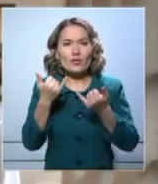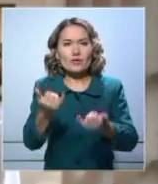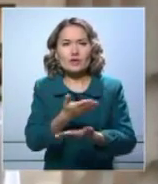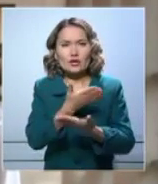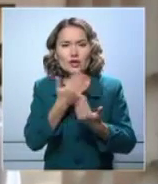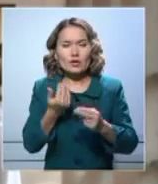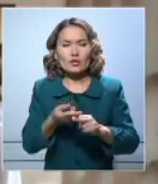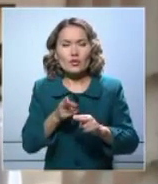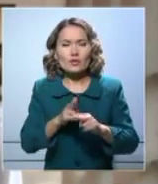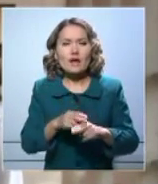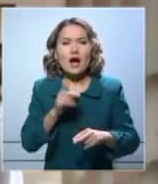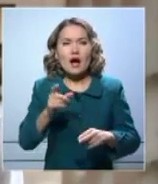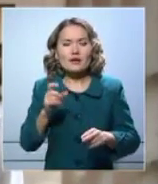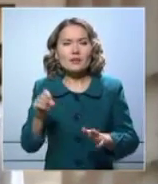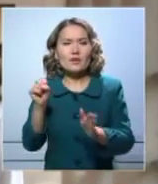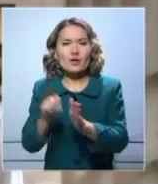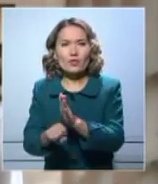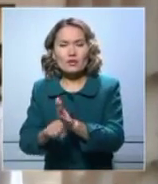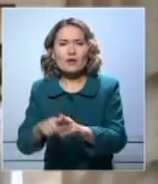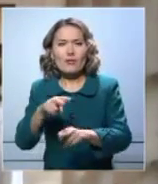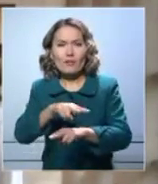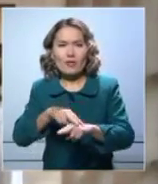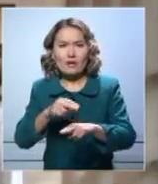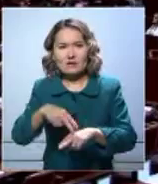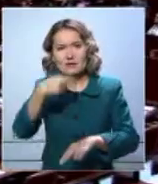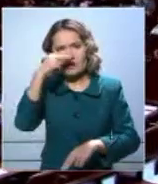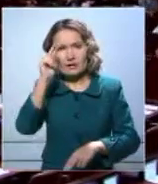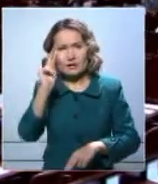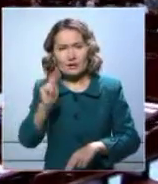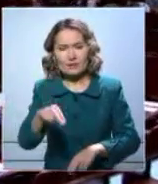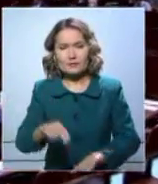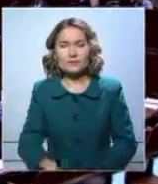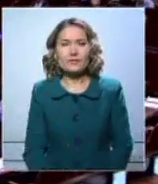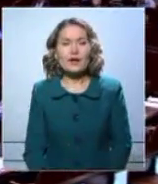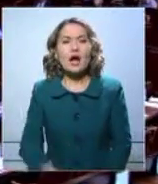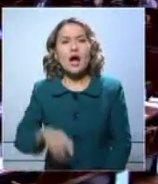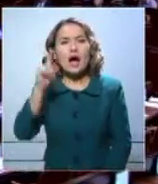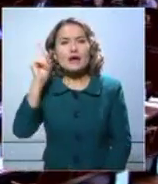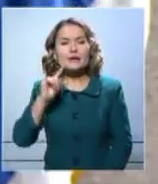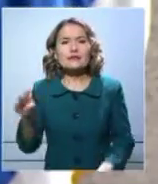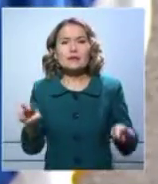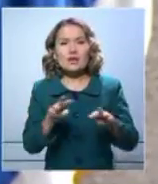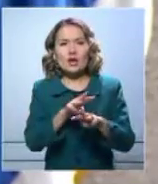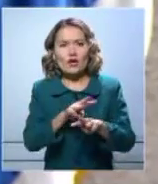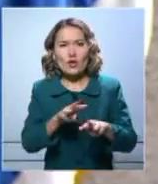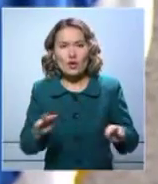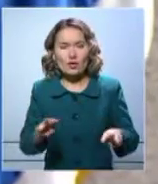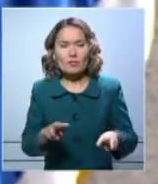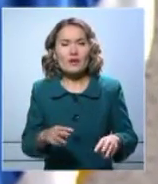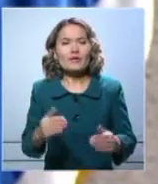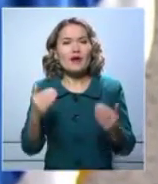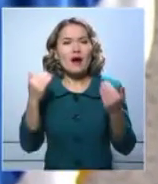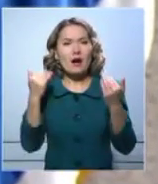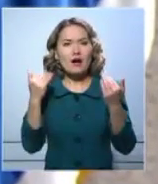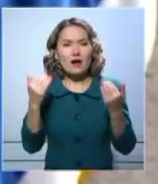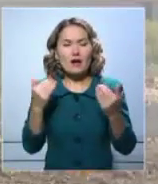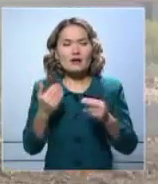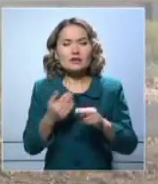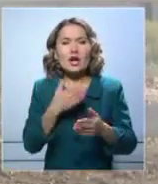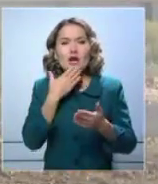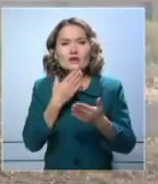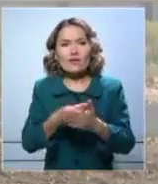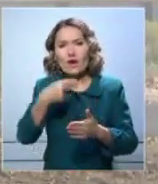жазықсыз жандарды өлтіруге қарсымын. Оның салдары өте қауіпті. Израиль үкіметі болса, судан таза, сүттен ақпыз деп бет